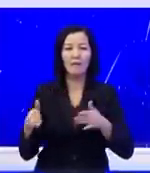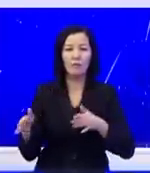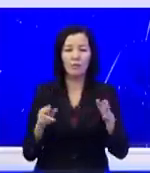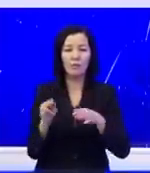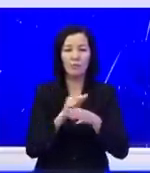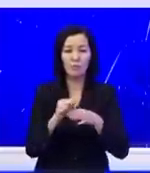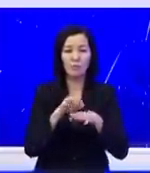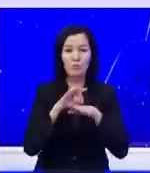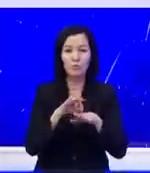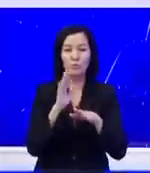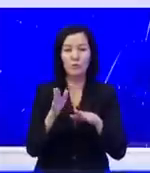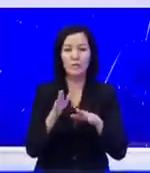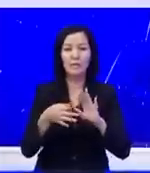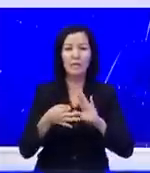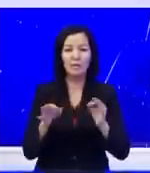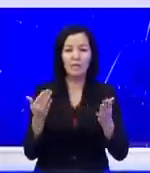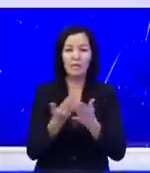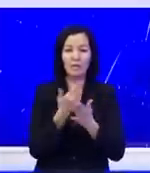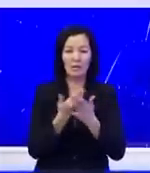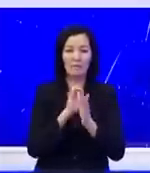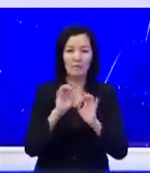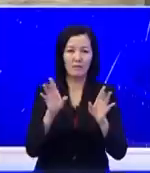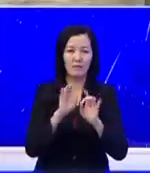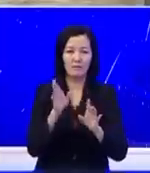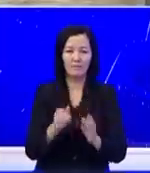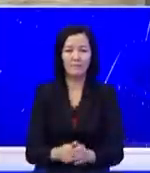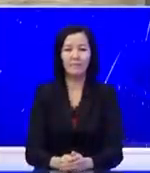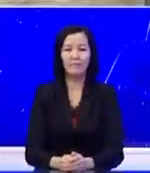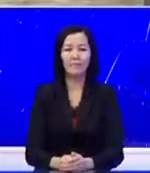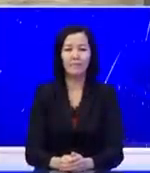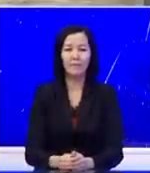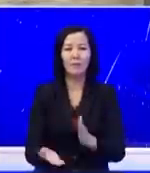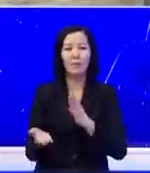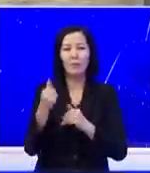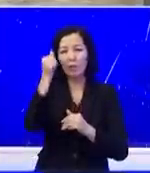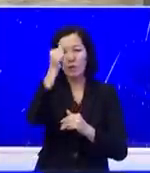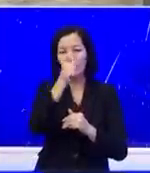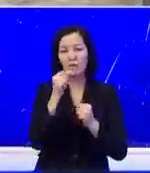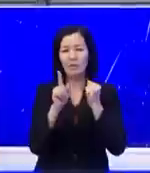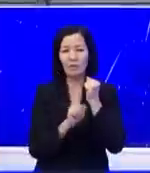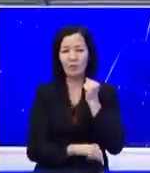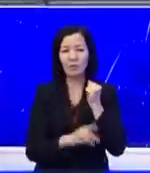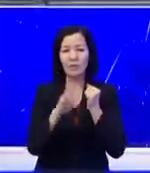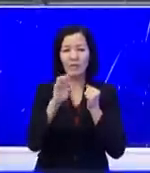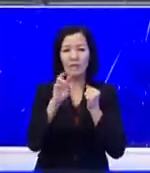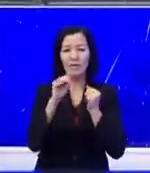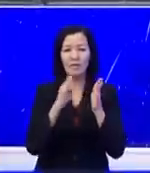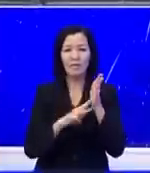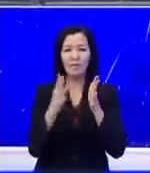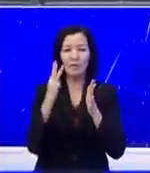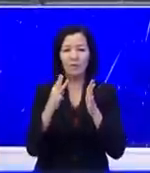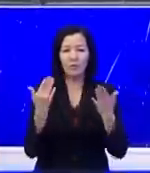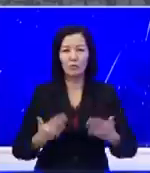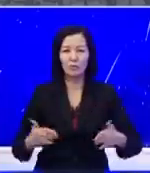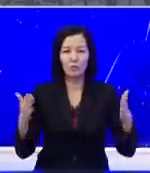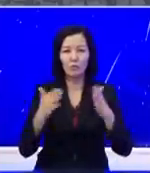деңгейде жөндеуден өтетінін тілшіміз баяндайды. Өткен жылдың соңында Нарынқолда 83 коммуналдық тұрғын